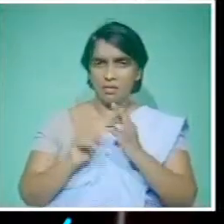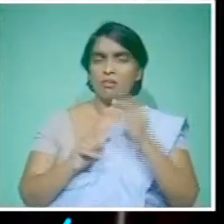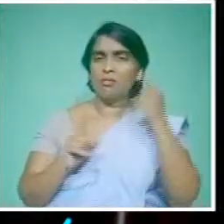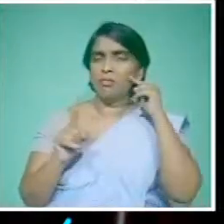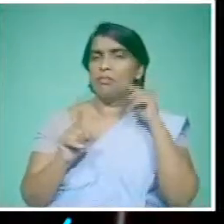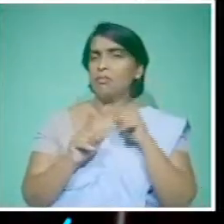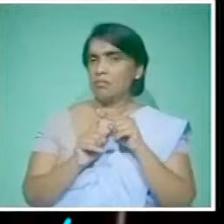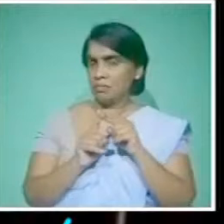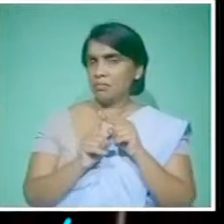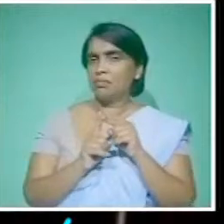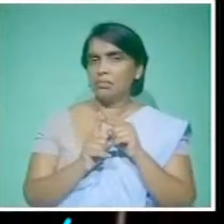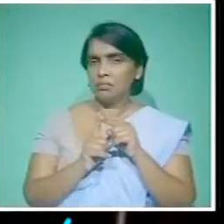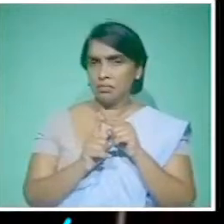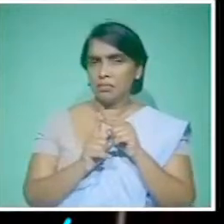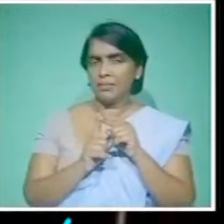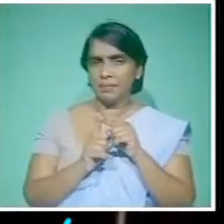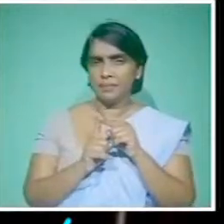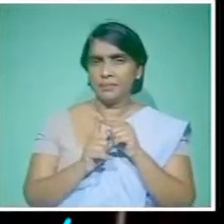ගැන